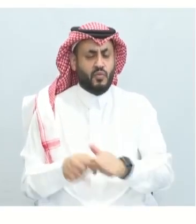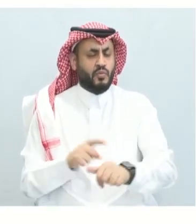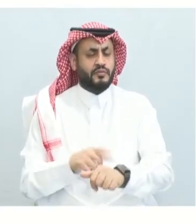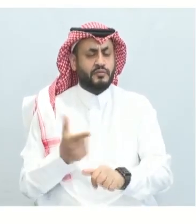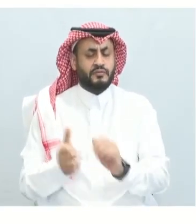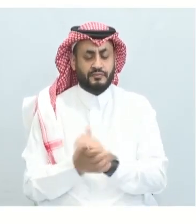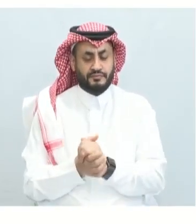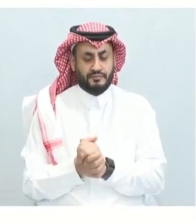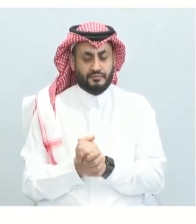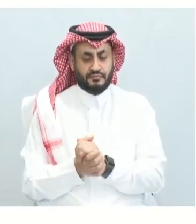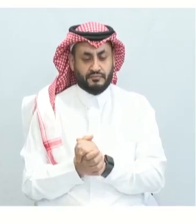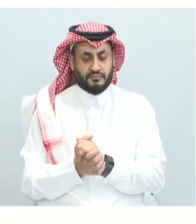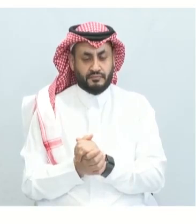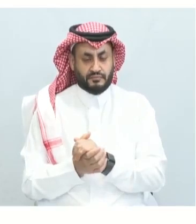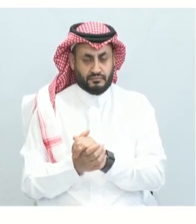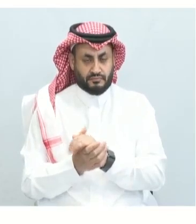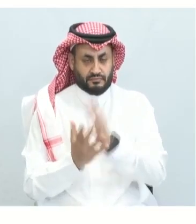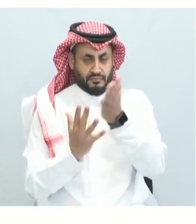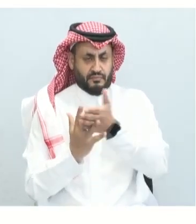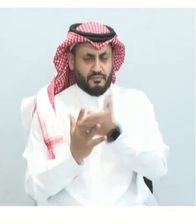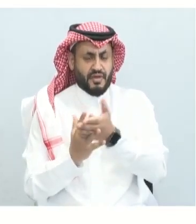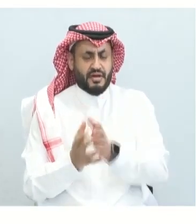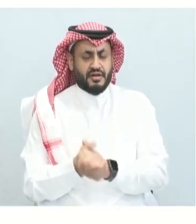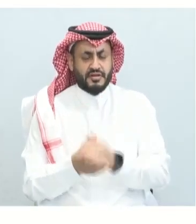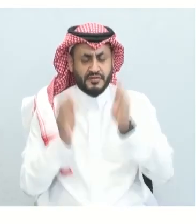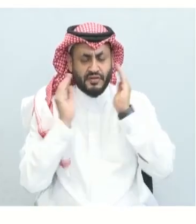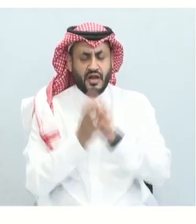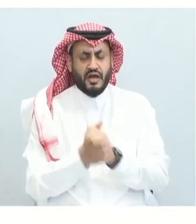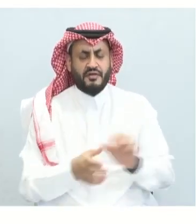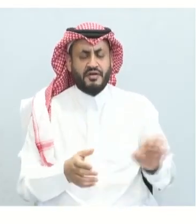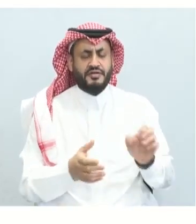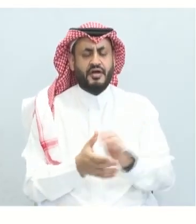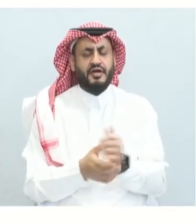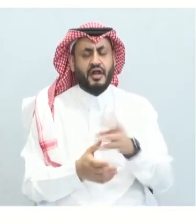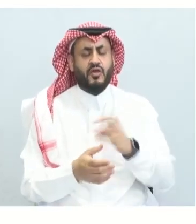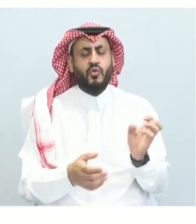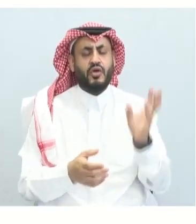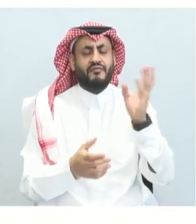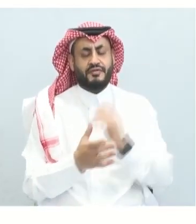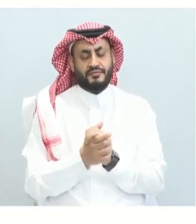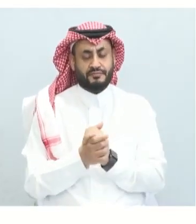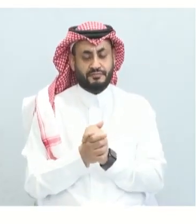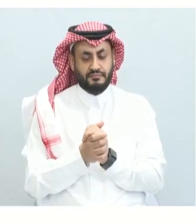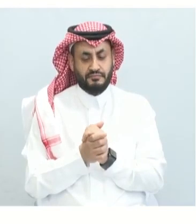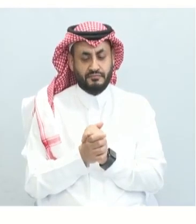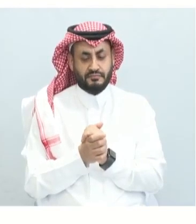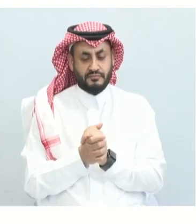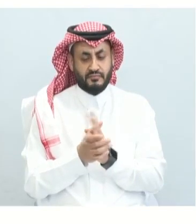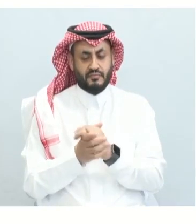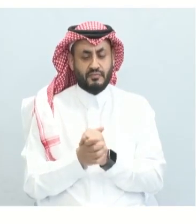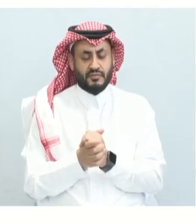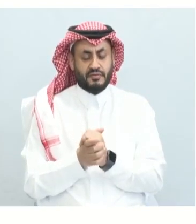وقتها ماذا صلاه الوتر هي ما بين صلاه العشاء الى الى طلوع الى طلوع الفجر